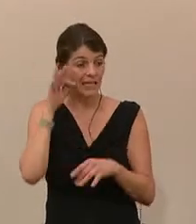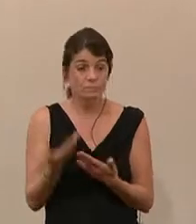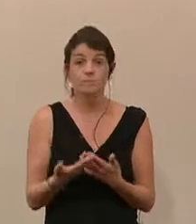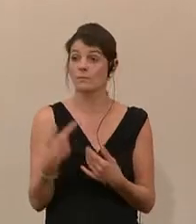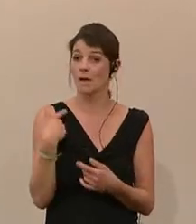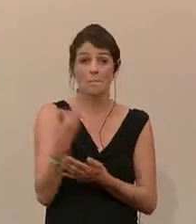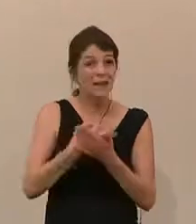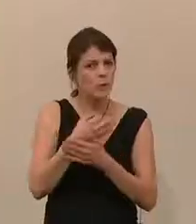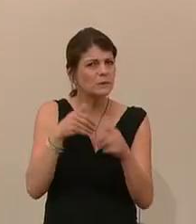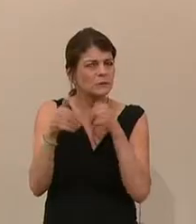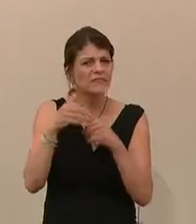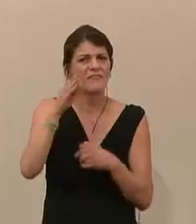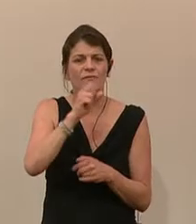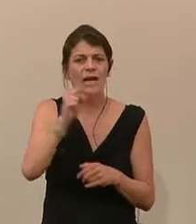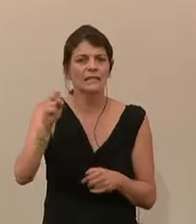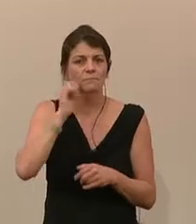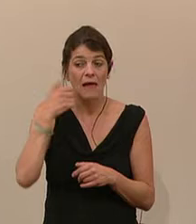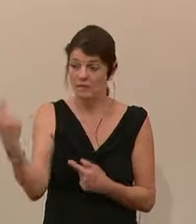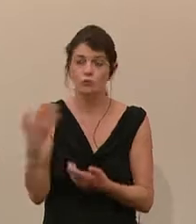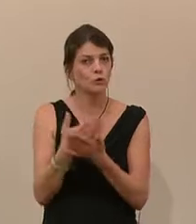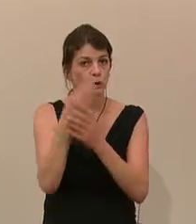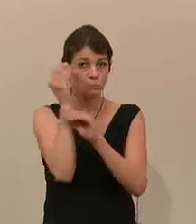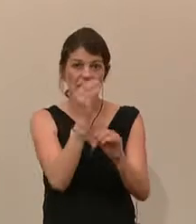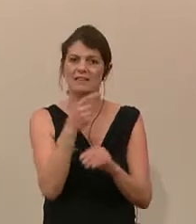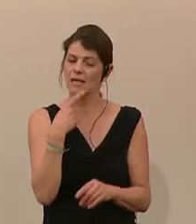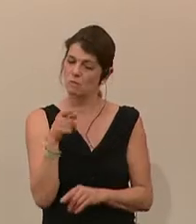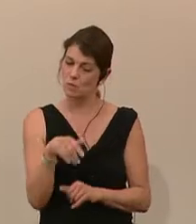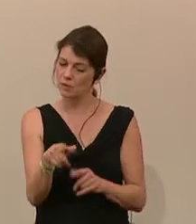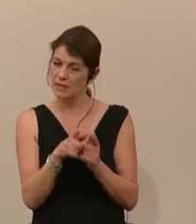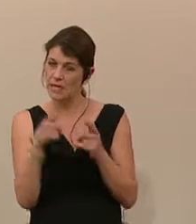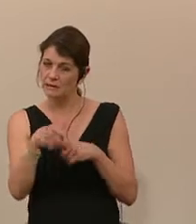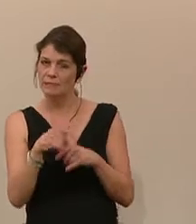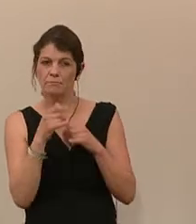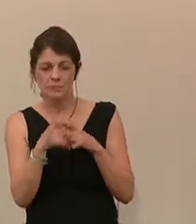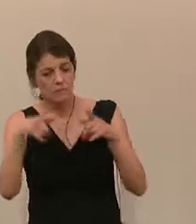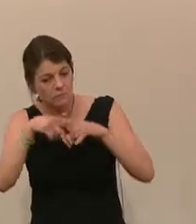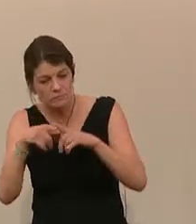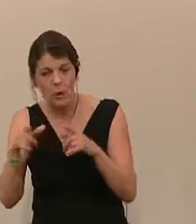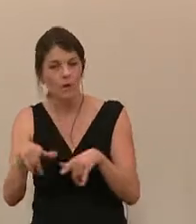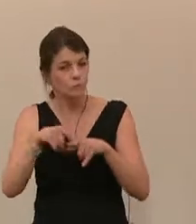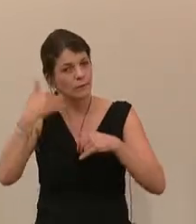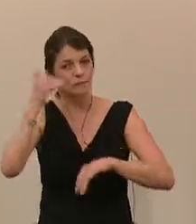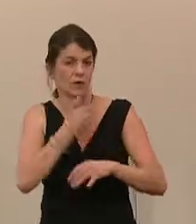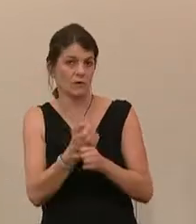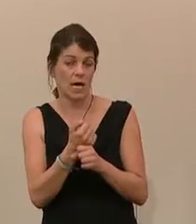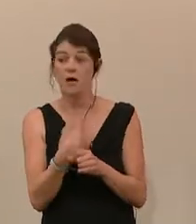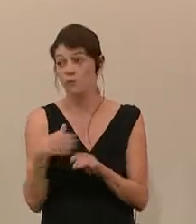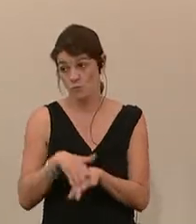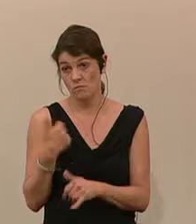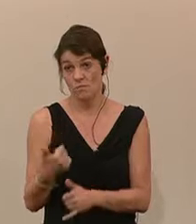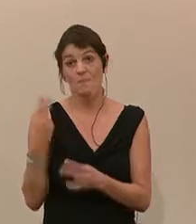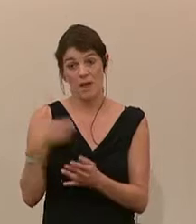Bildungsminister Faßmann hat bereits bekannt gegeben, an den Instrumenten zu schärfen. Und das finde ich notwendig.